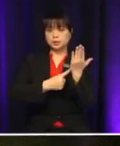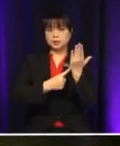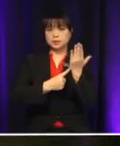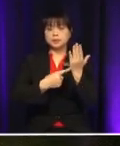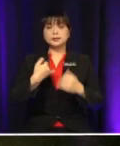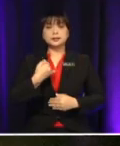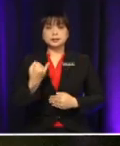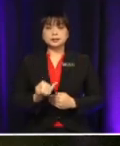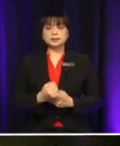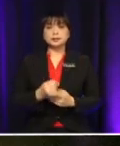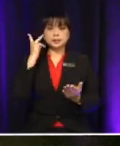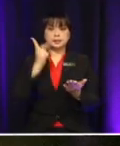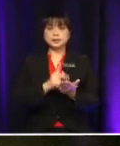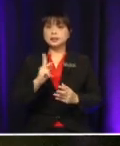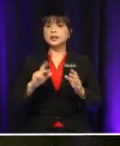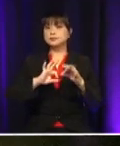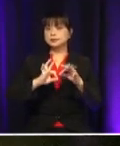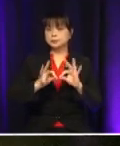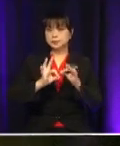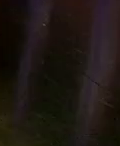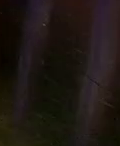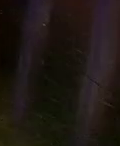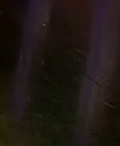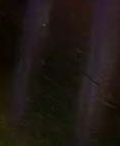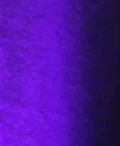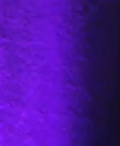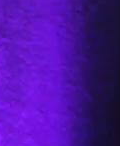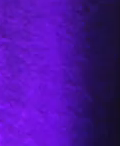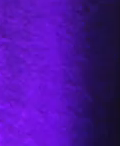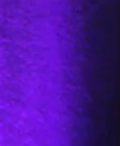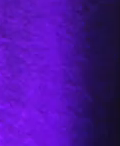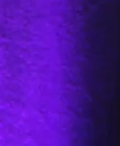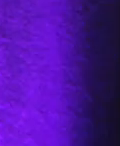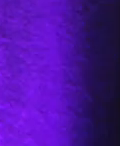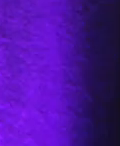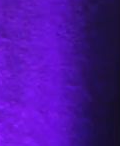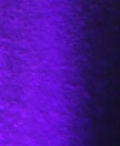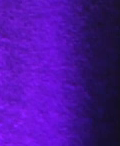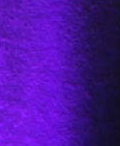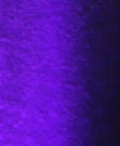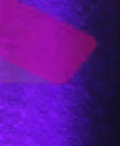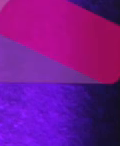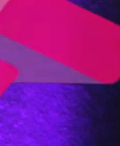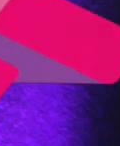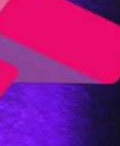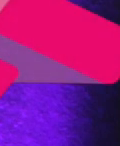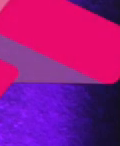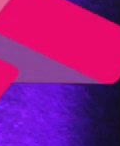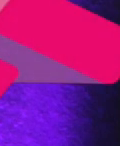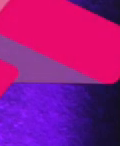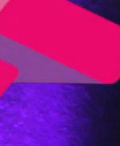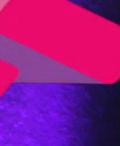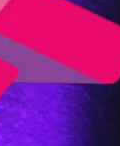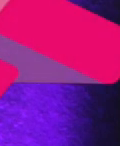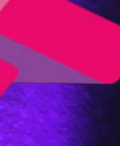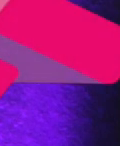memperkenalkan juga juru bahasa isyarat kita pada hari ini yaitu Cikgu kulina dari SMK Sultan Abdul